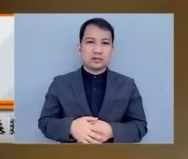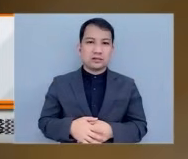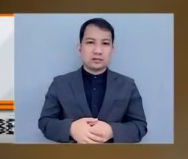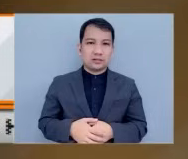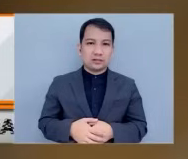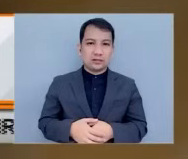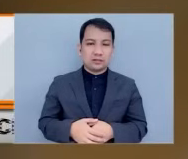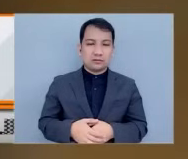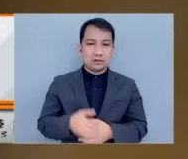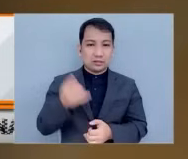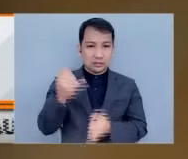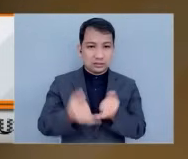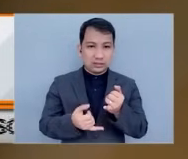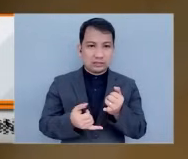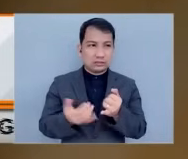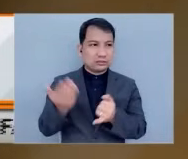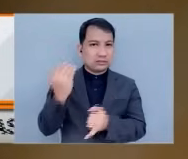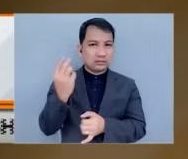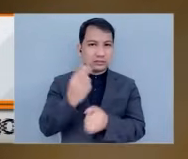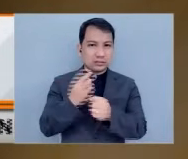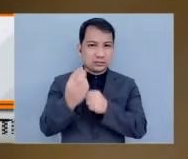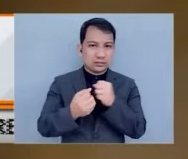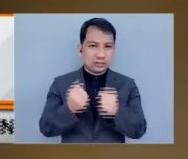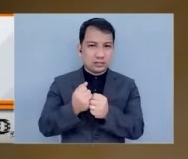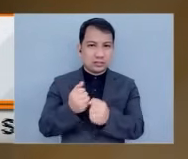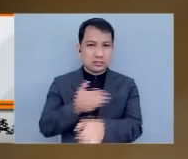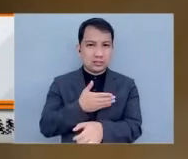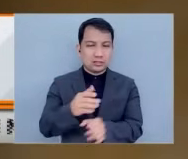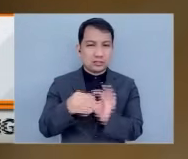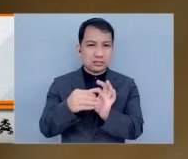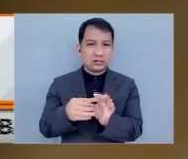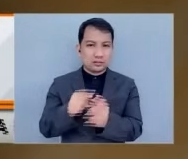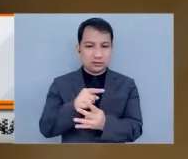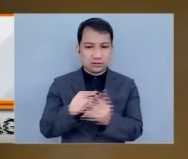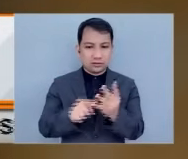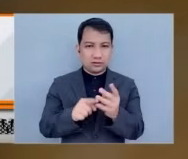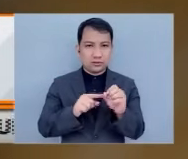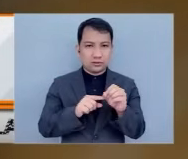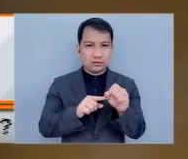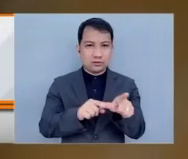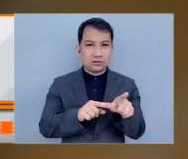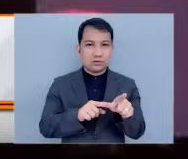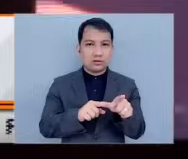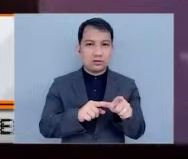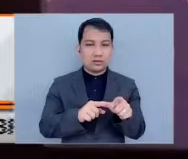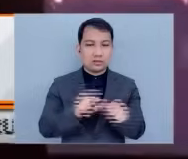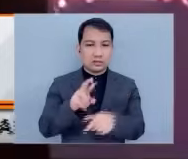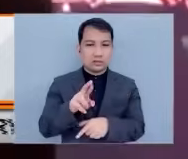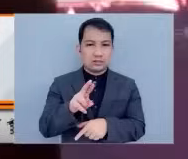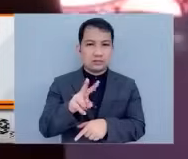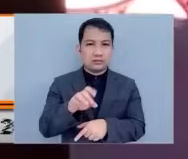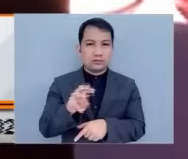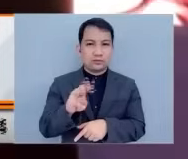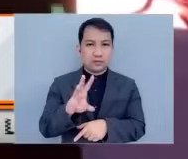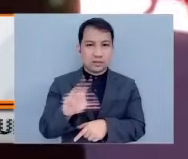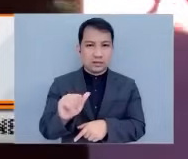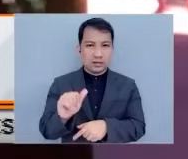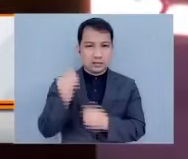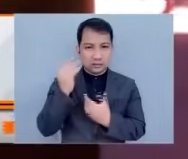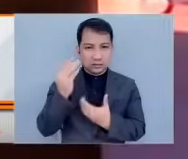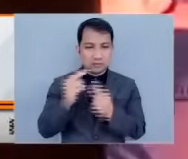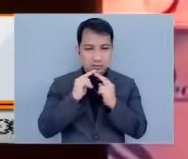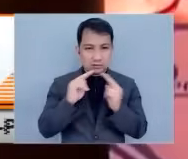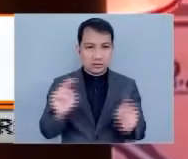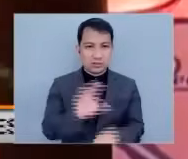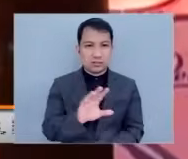huling magsama-sama sa iisang concert stage ang 4 na OG members ng River Maya. Nagbabalita mula sa